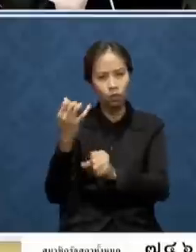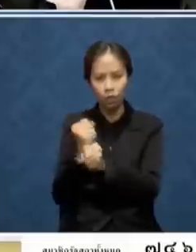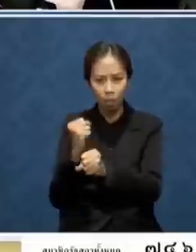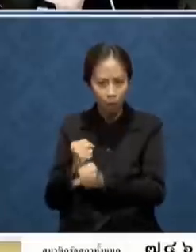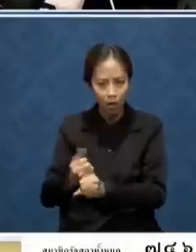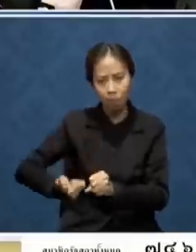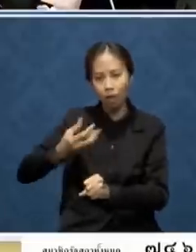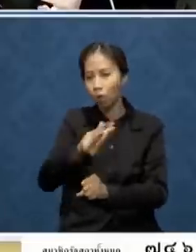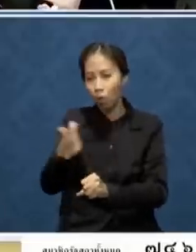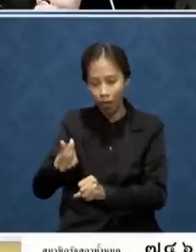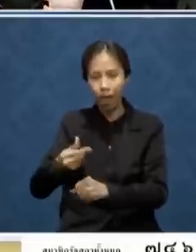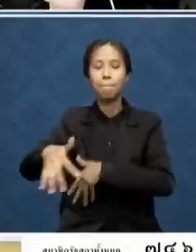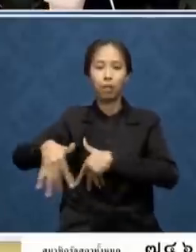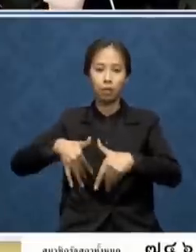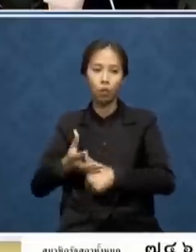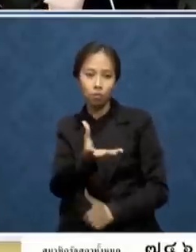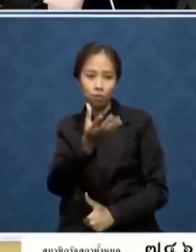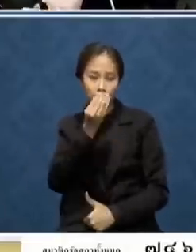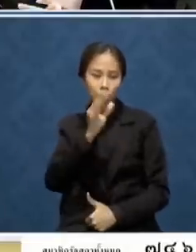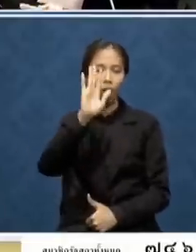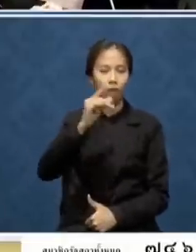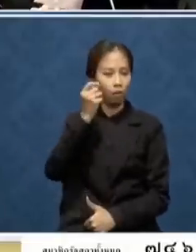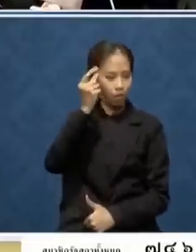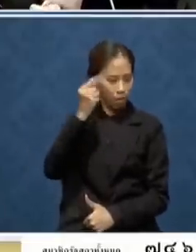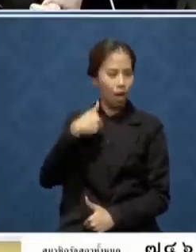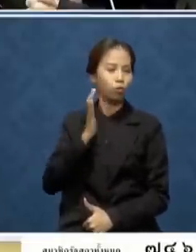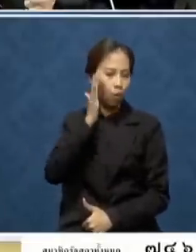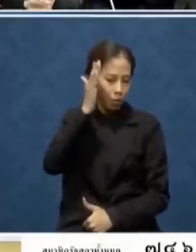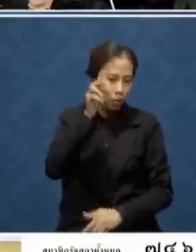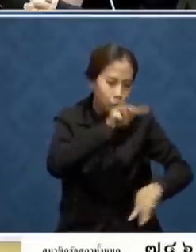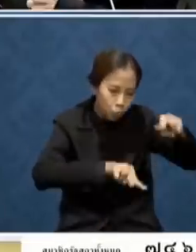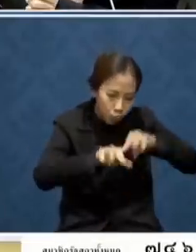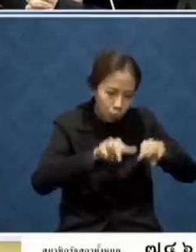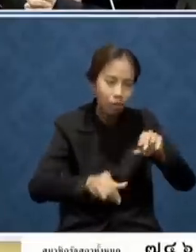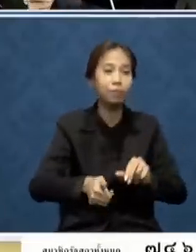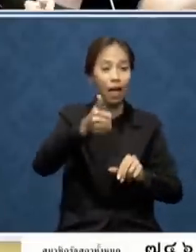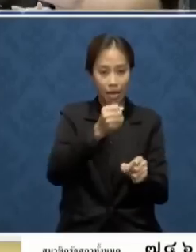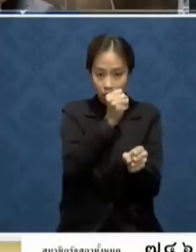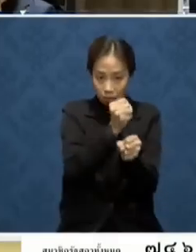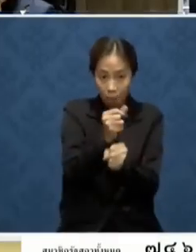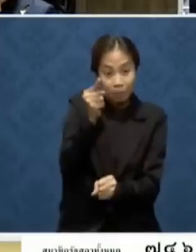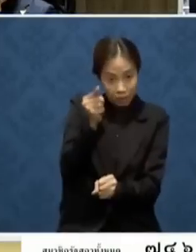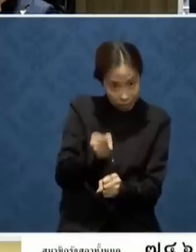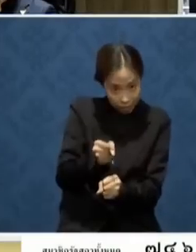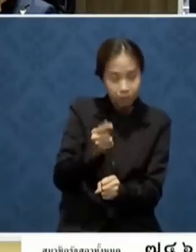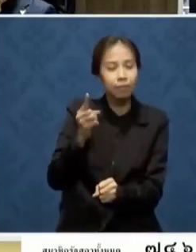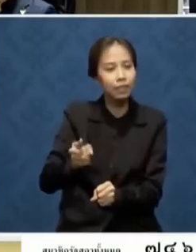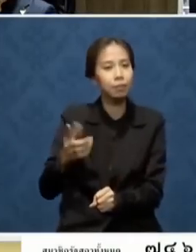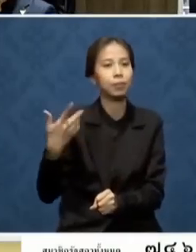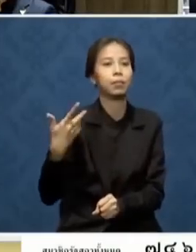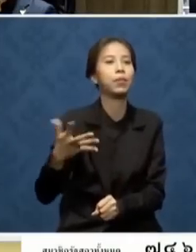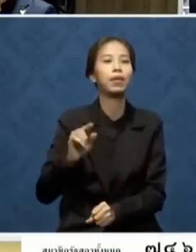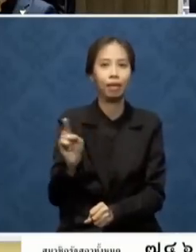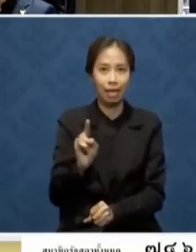ความเชื่อมั่นให้กับประชาชนแล้วก็ให้ประชาชนสามารถติดตอตรวจสาบผลงานได้ว่าเป็นไปตามสัญญาหรือไม่และที่สำคัญที่